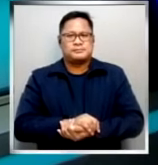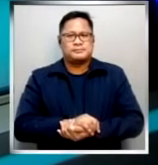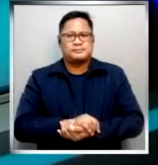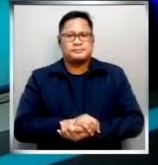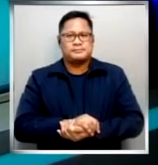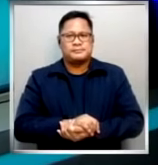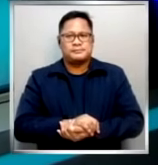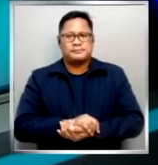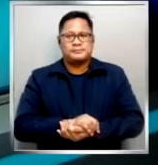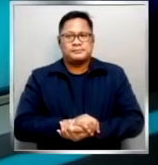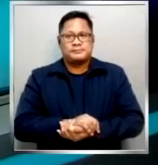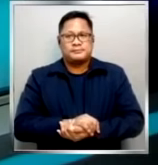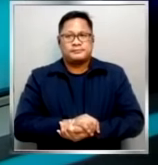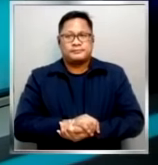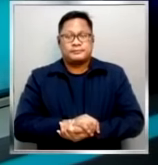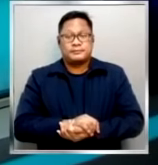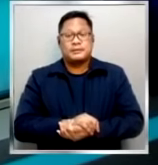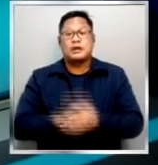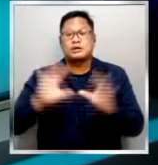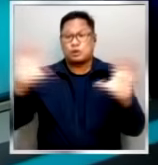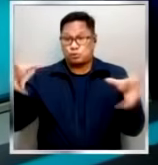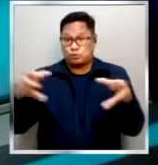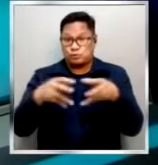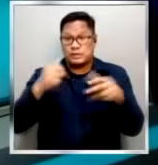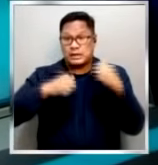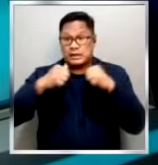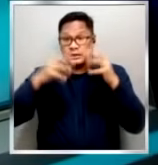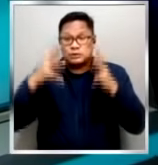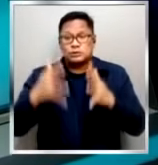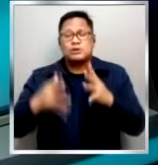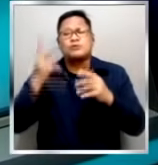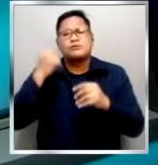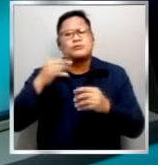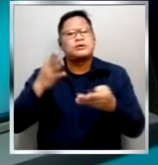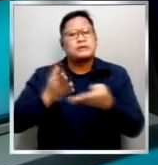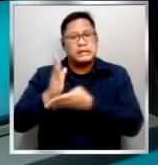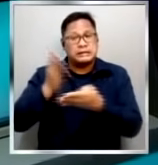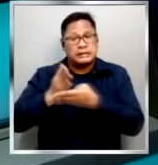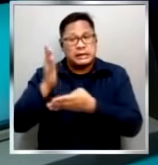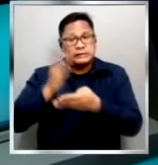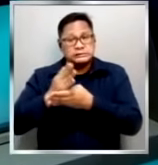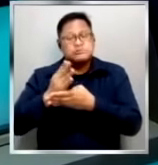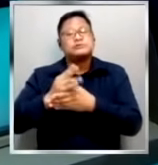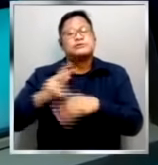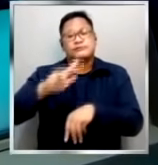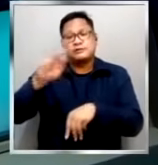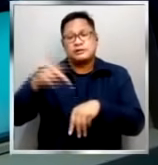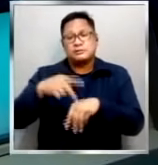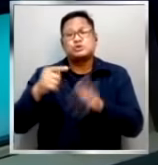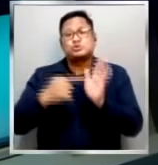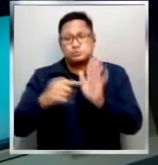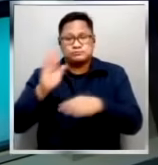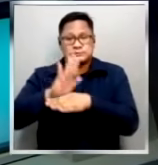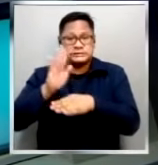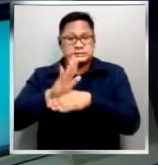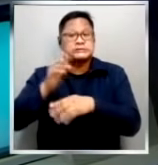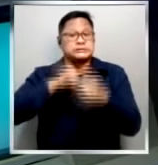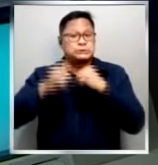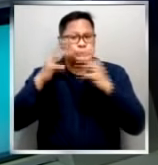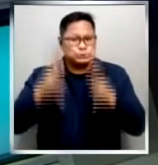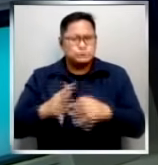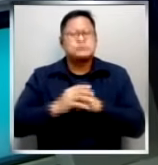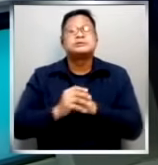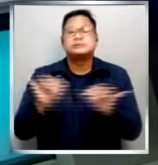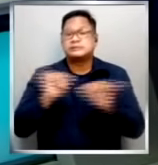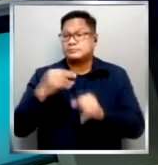Layo ng grupong aktor ang pagtaguyod sa kapakanan at karapatan ng mga nasa Philippine showbiz industry. Ang mga miyembro aktibo rin sa pagtulong sa